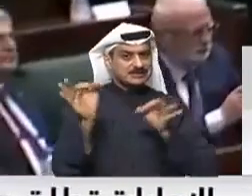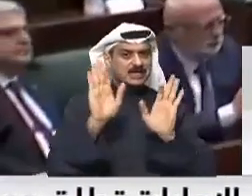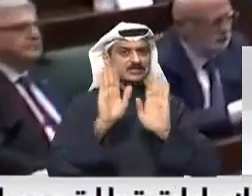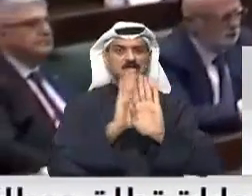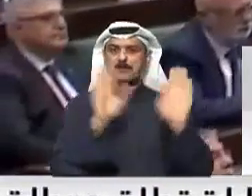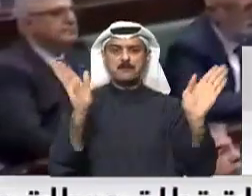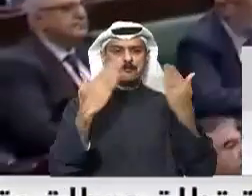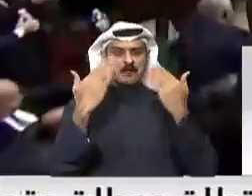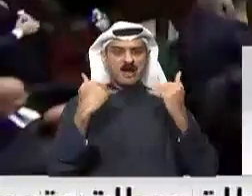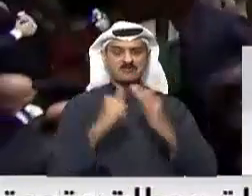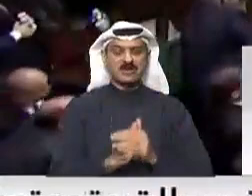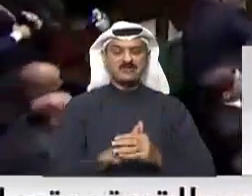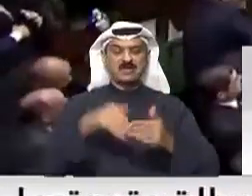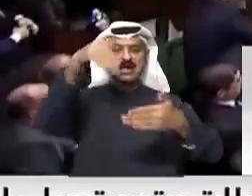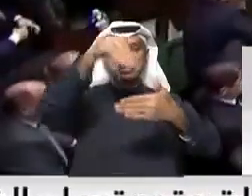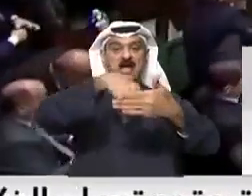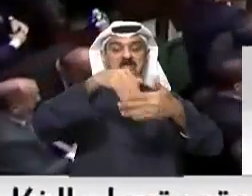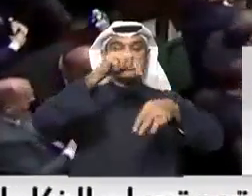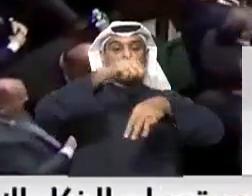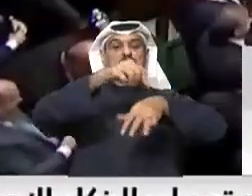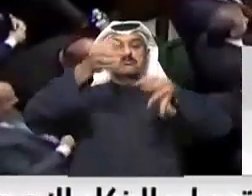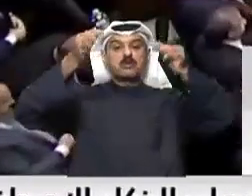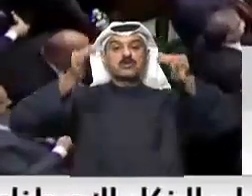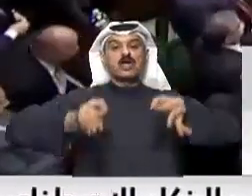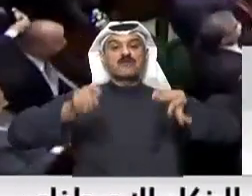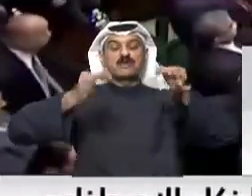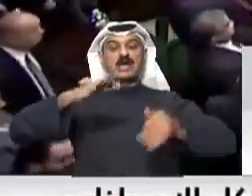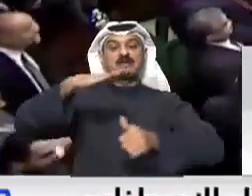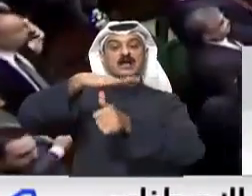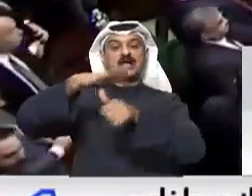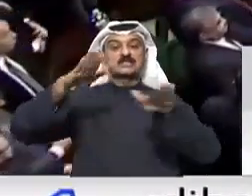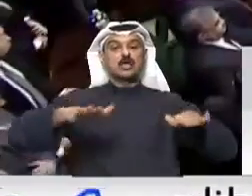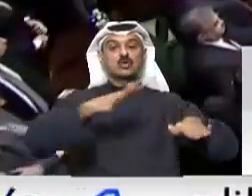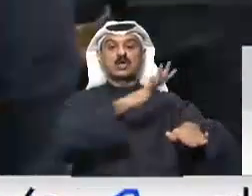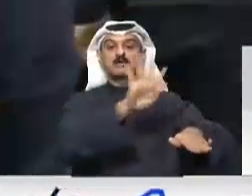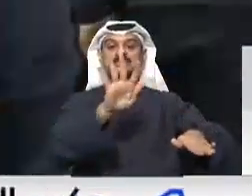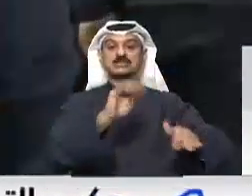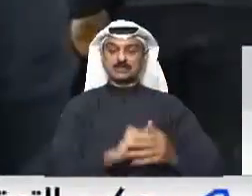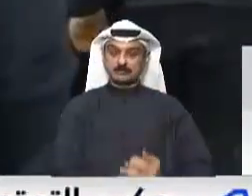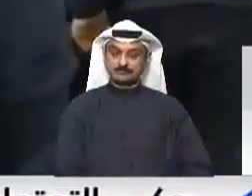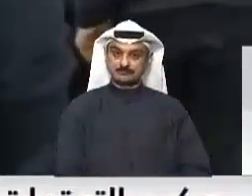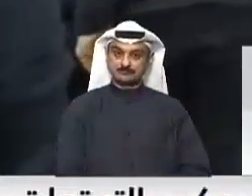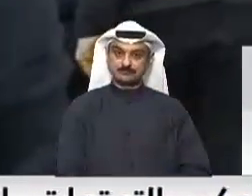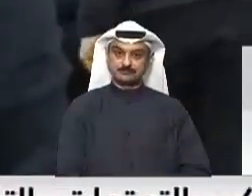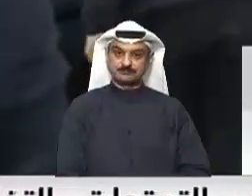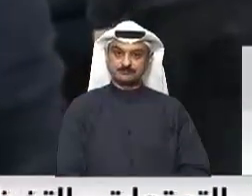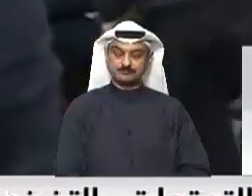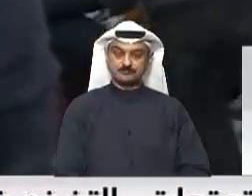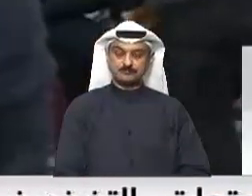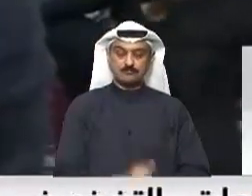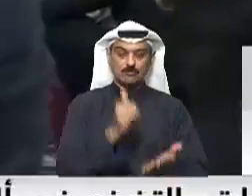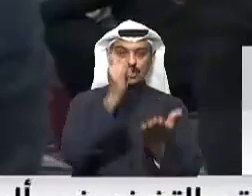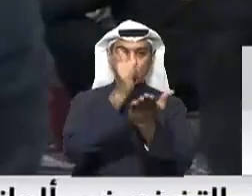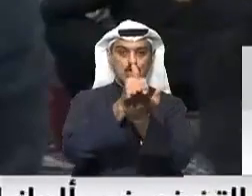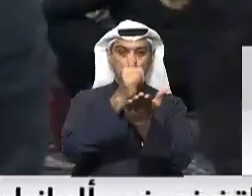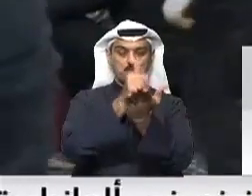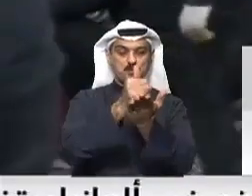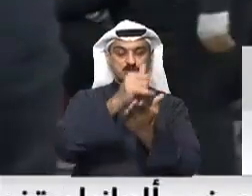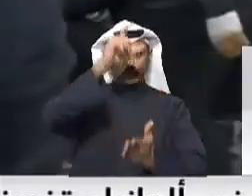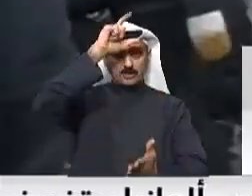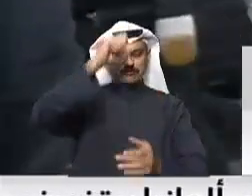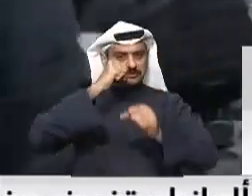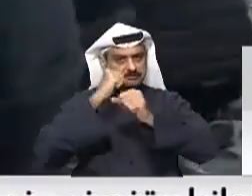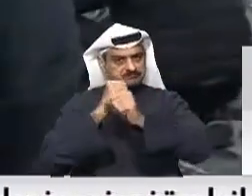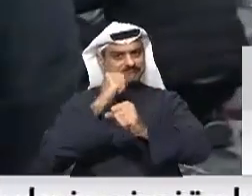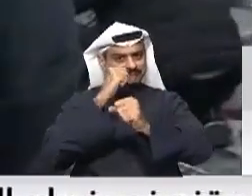والبرلمان ستجرى في موعدها في الرابع عشر من مايو المقبل السلطات التركيه بذلت جهودا كبيره